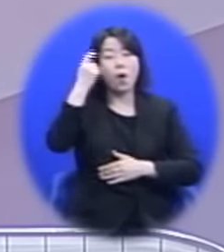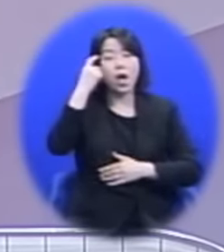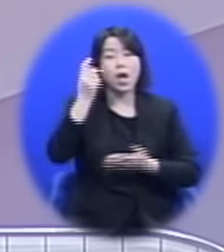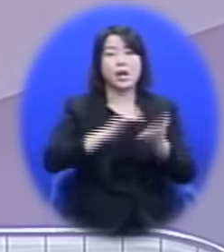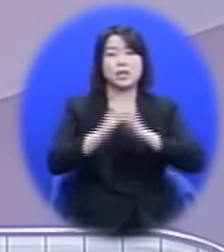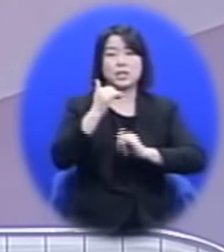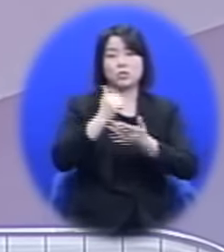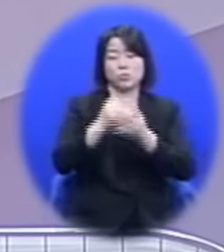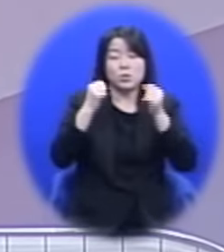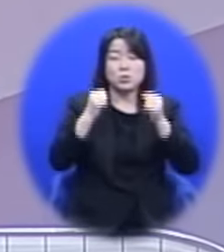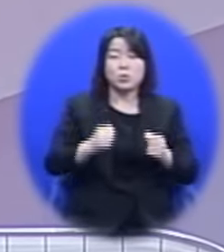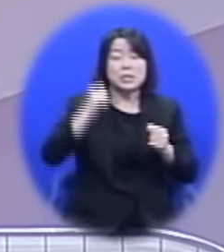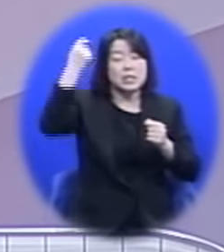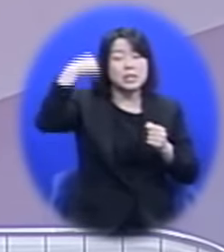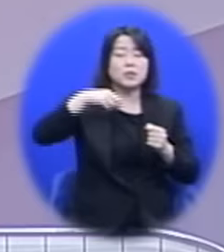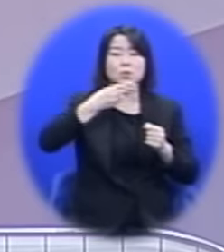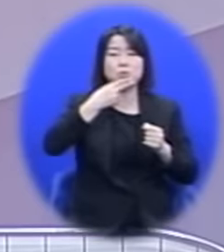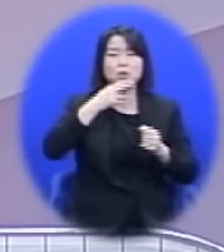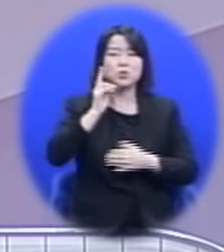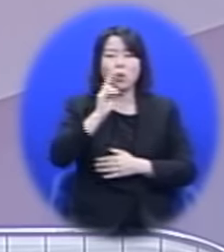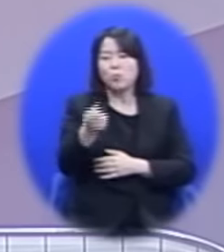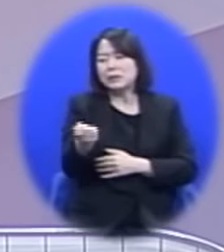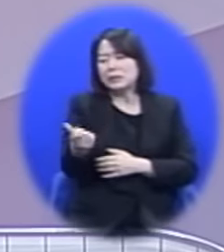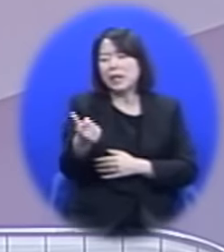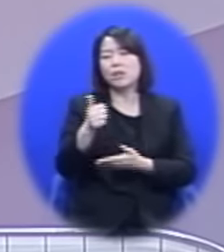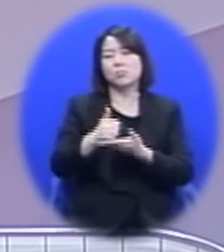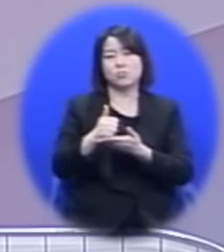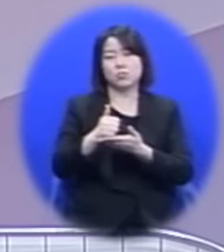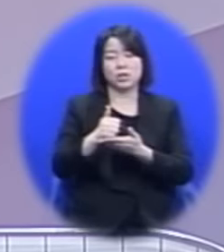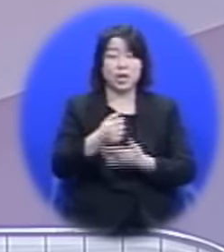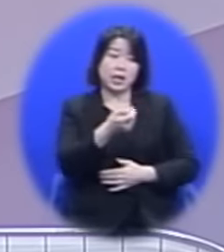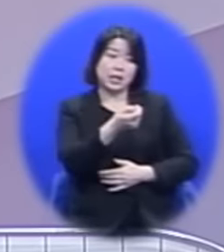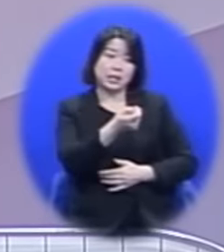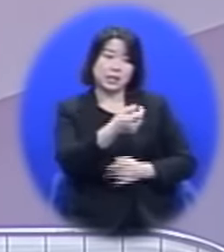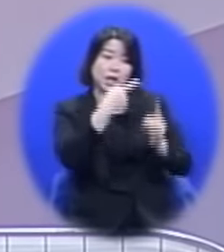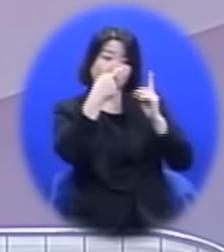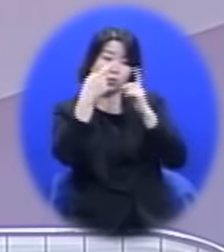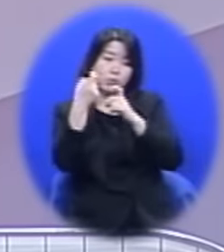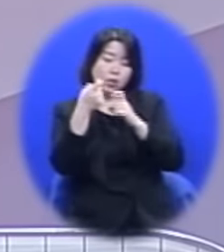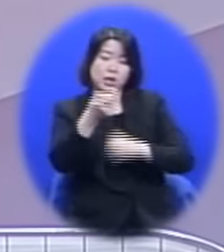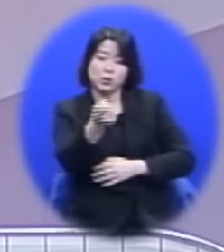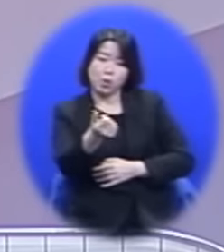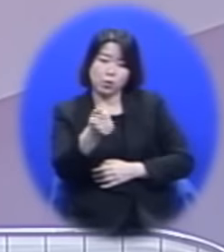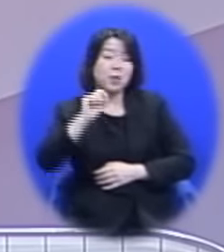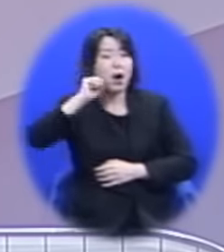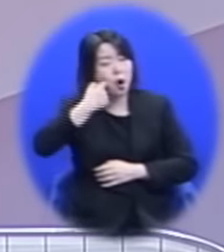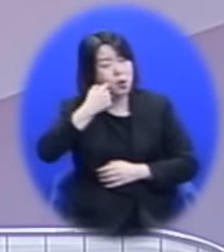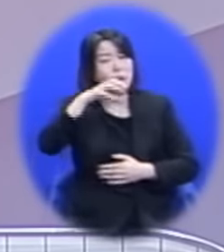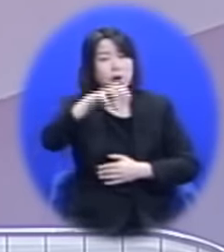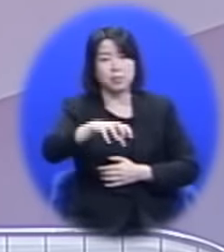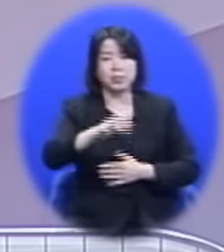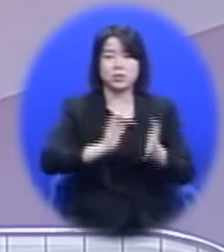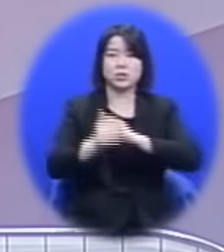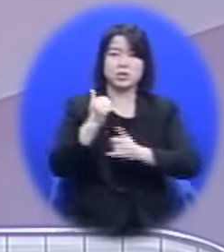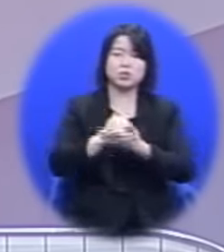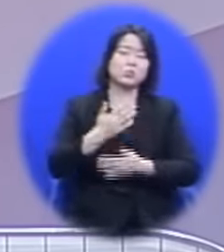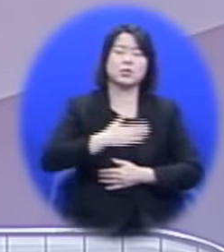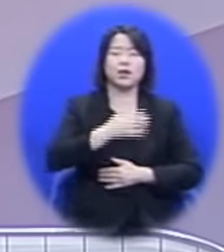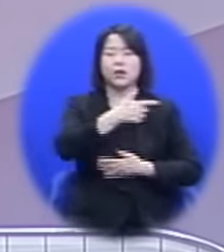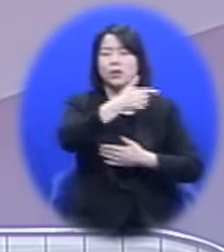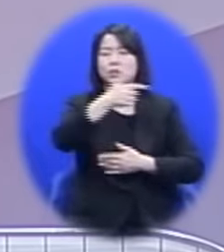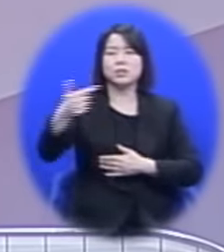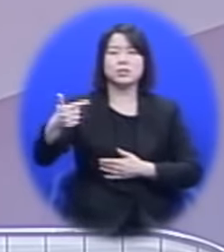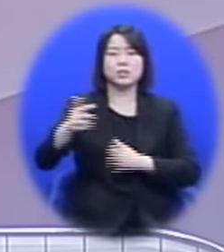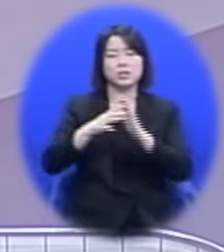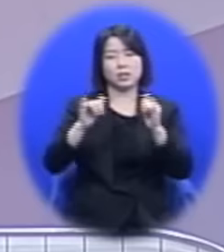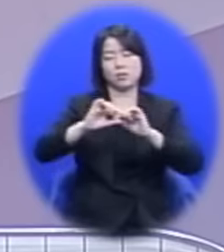존재감이 없어요. 너무 작으신 분이에요. 조그만 유혹 앞에서, 조그만 어려움 앞에서 예수님은 나에게 크신 분이